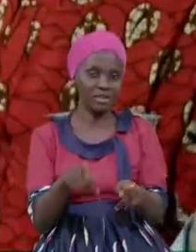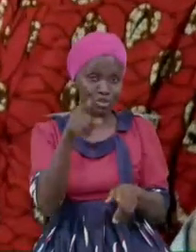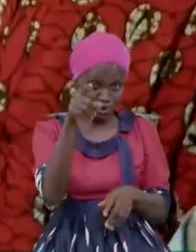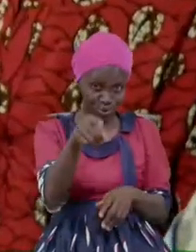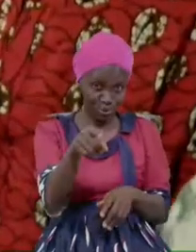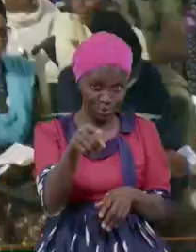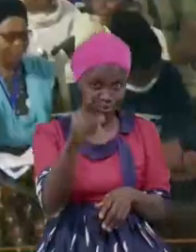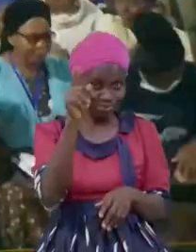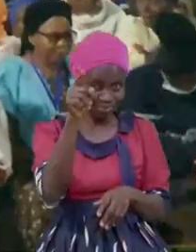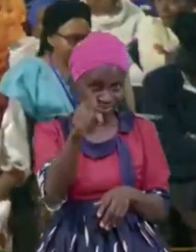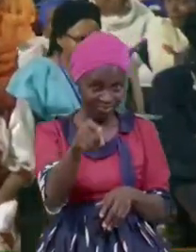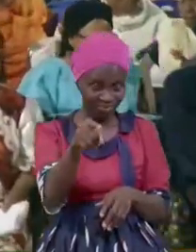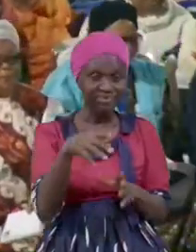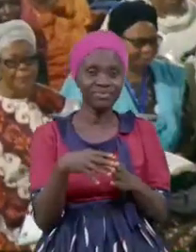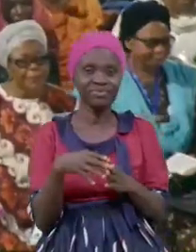Toi.